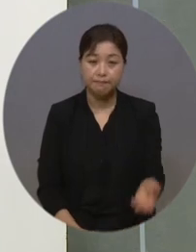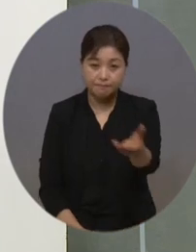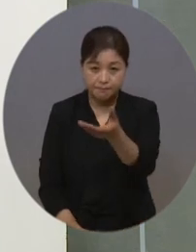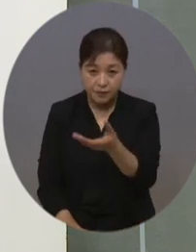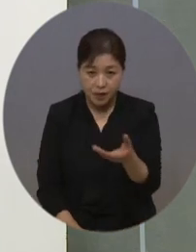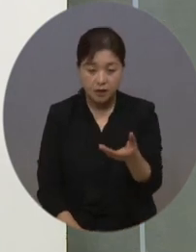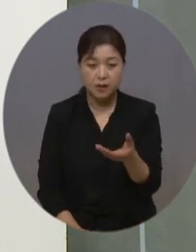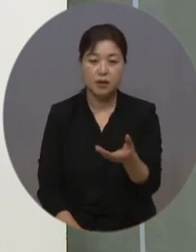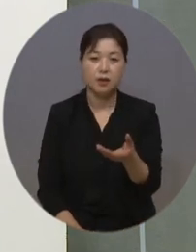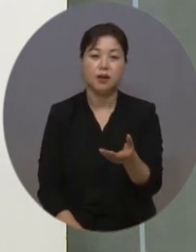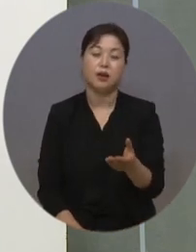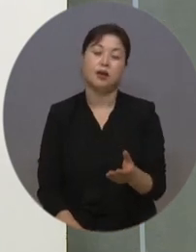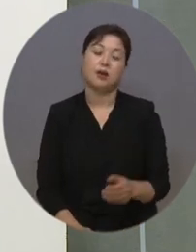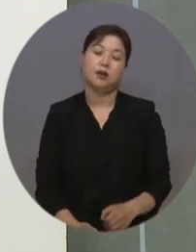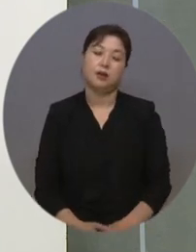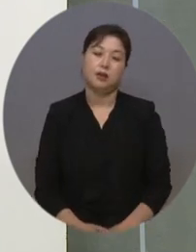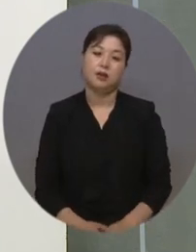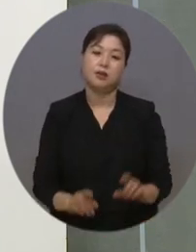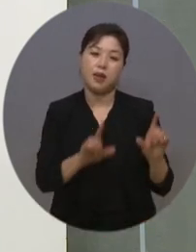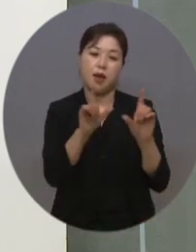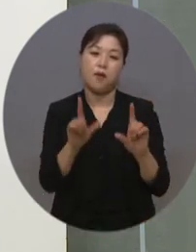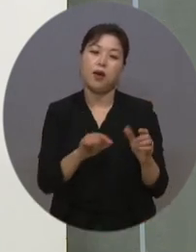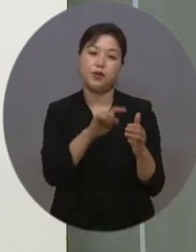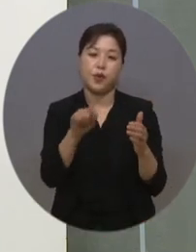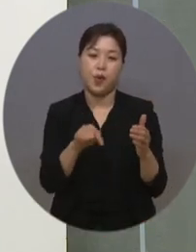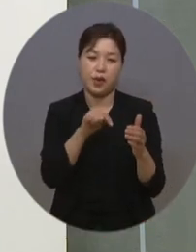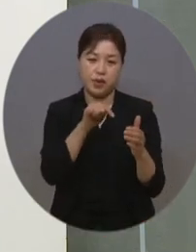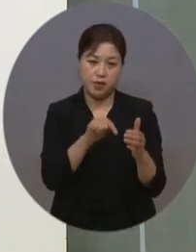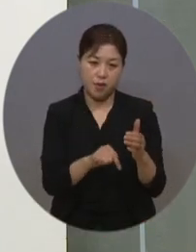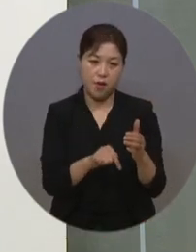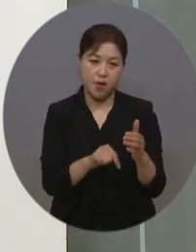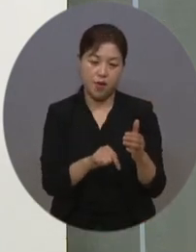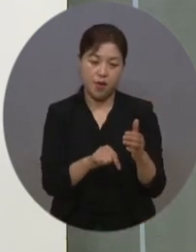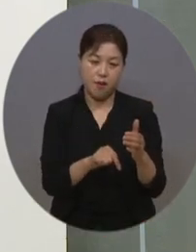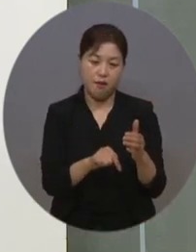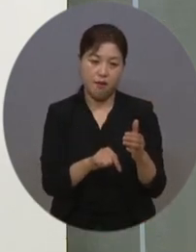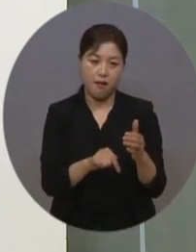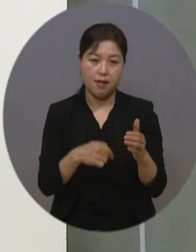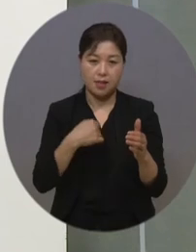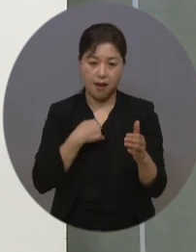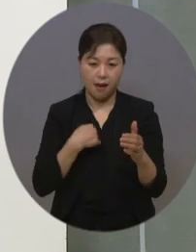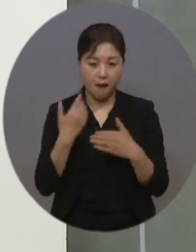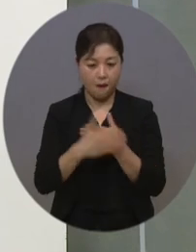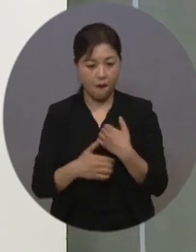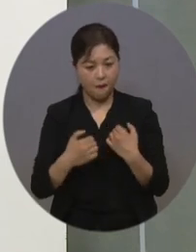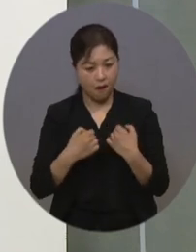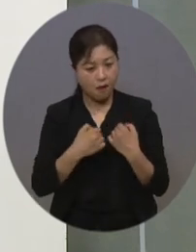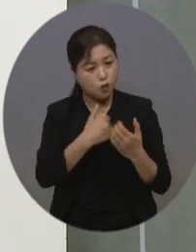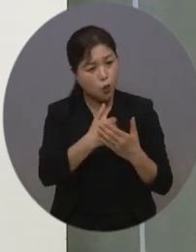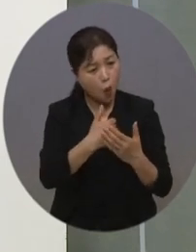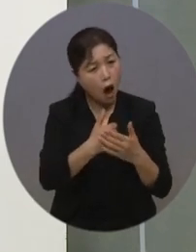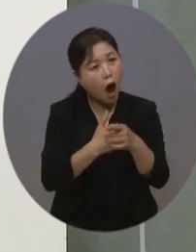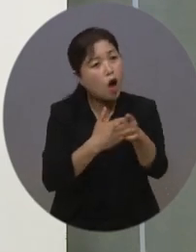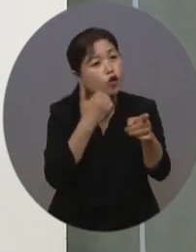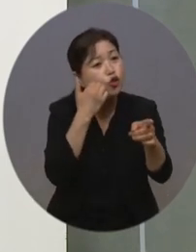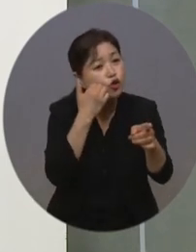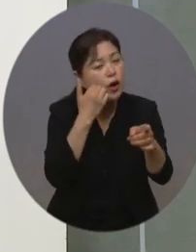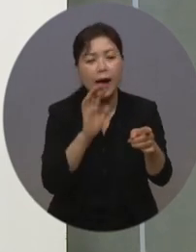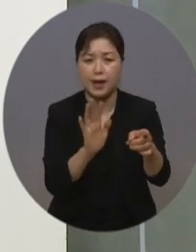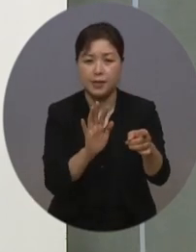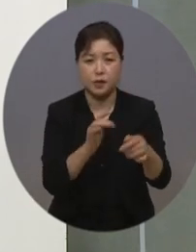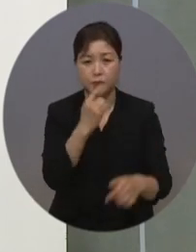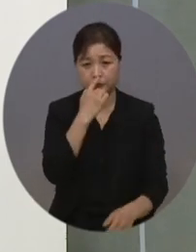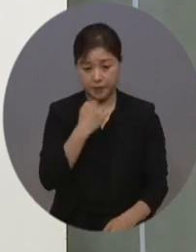여러분, 우리가 살아가면서 누가 내 건강을 지켜줄 것이다가 아니죠. 결국 내